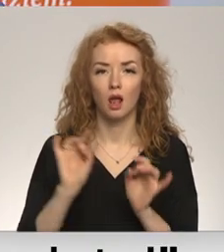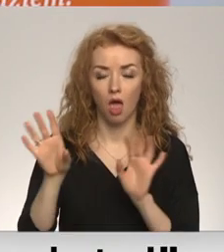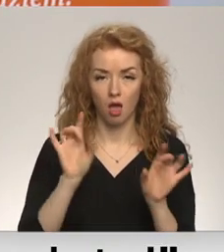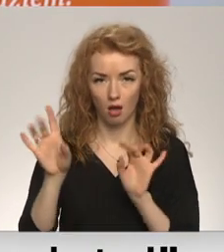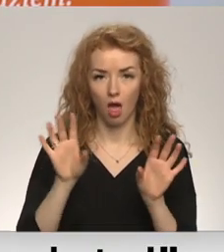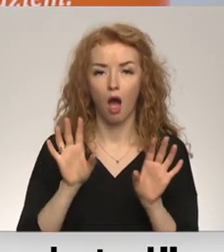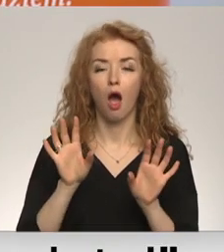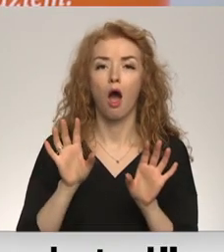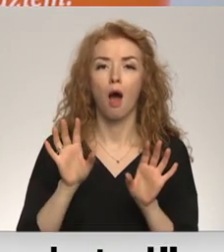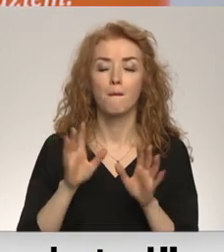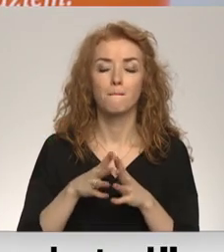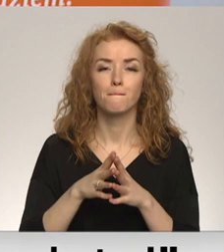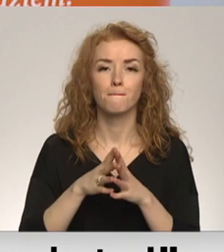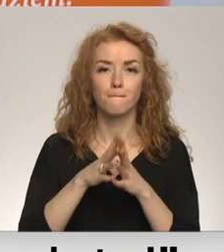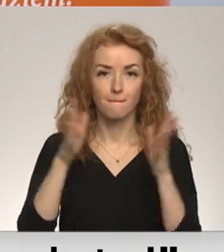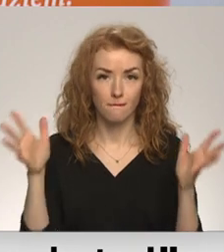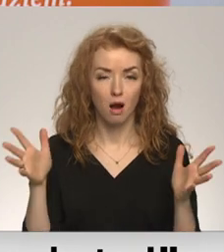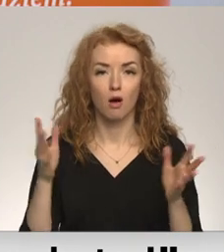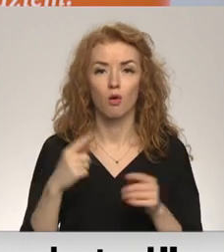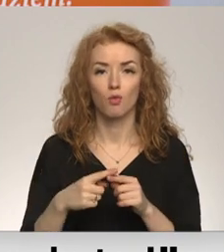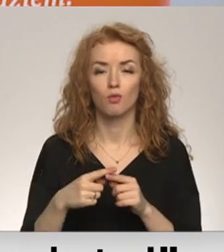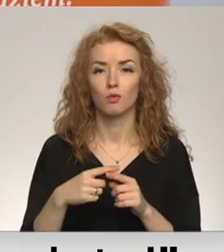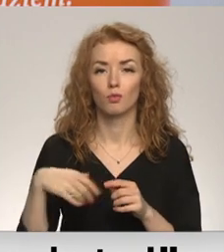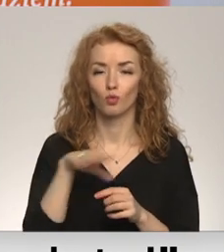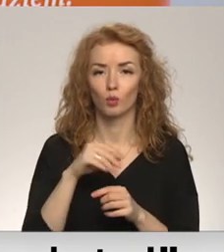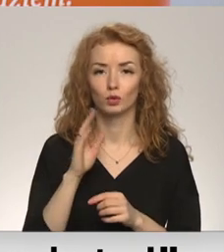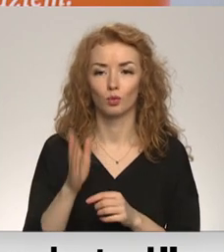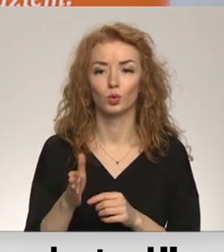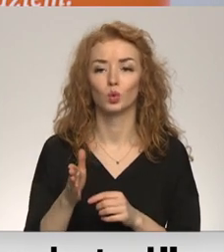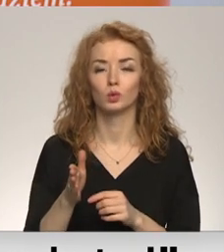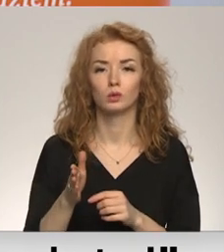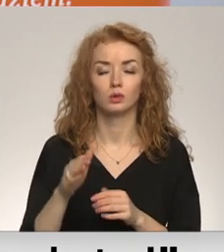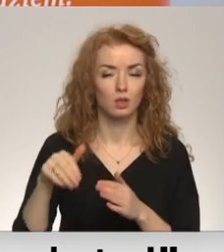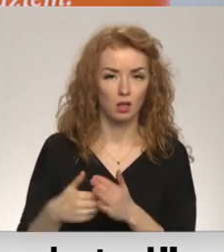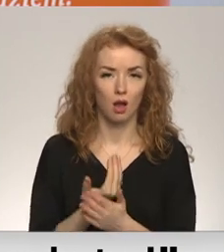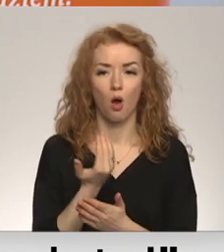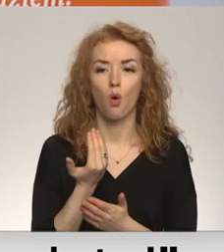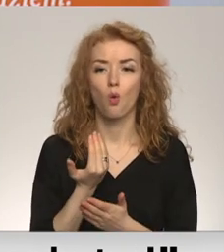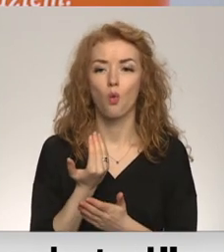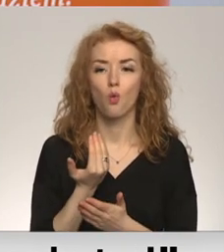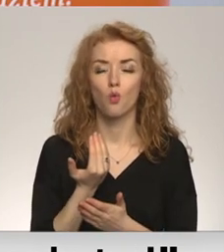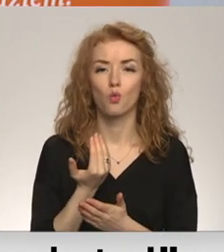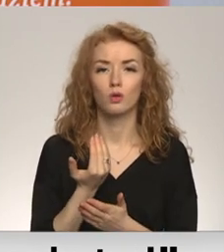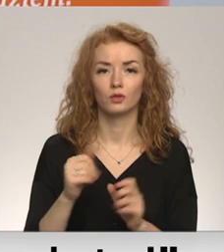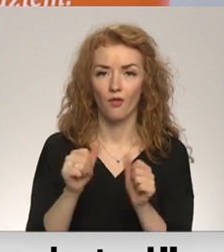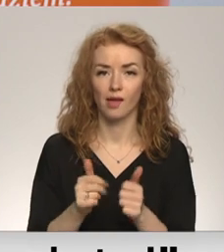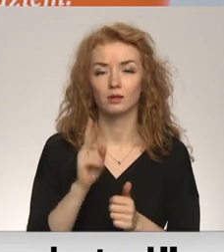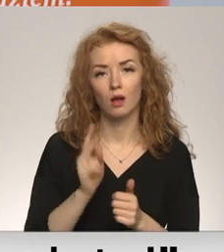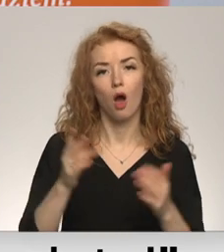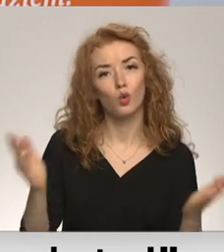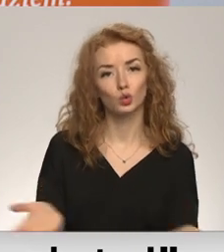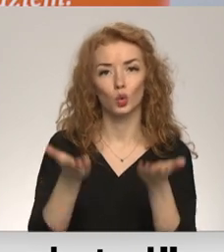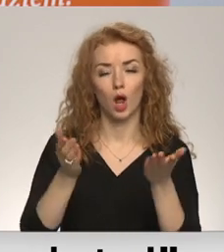kampaņu. Mēs pieredzēsim kaut ko nebijušu attiecībā uz to, kā uzrunāt